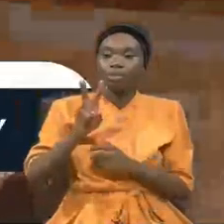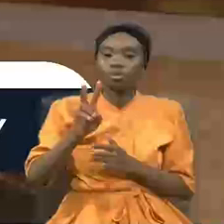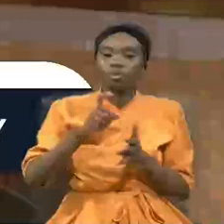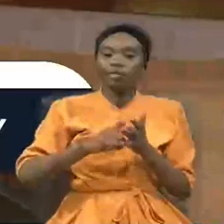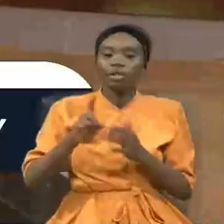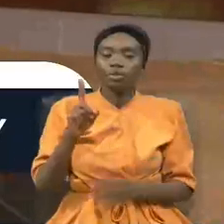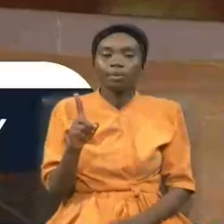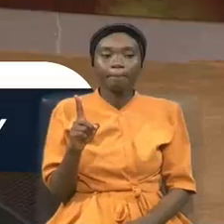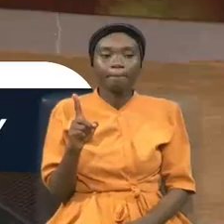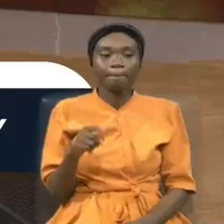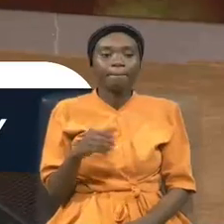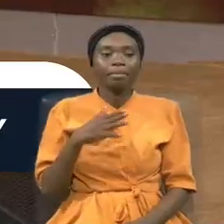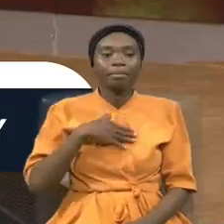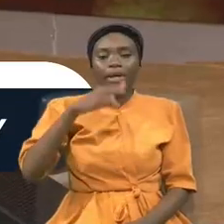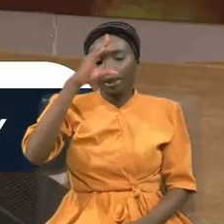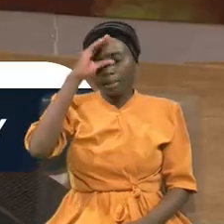verset 1.